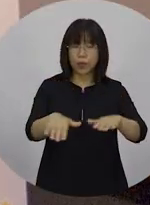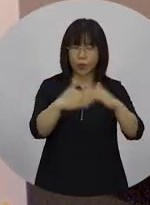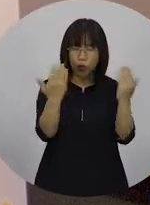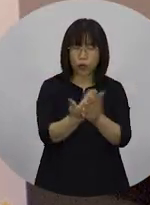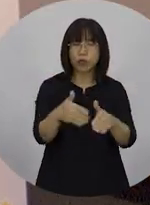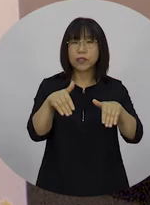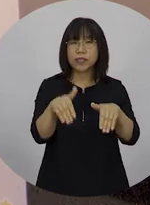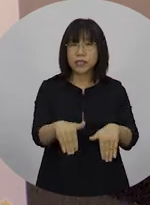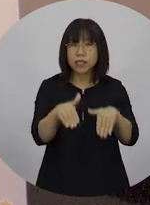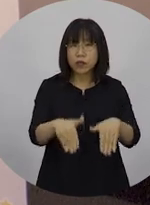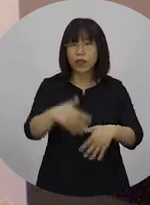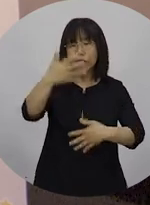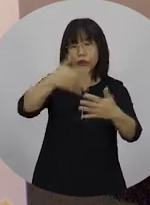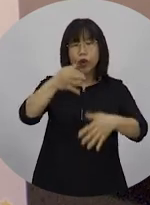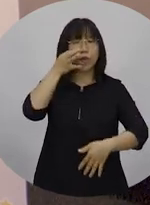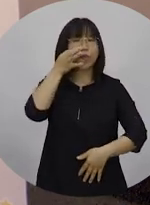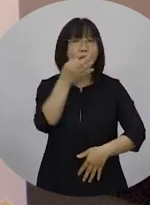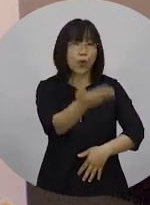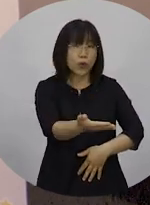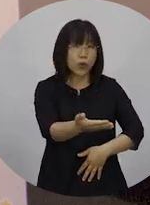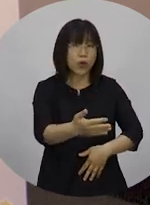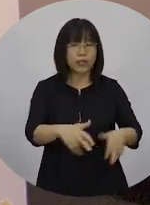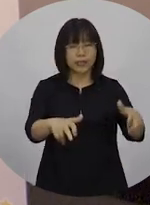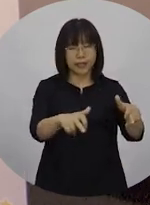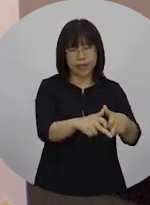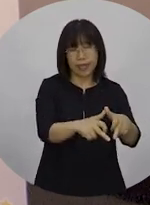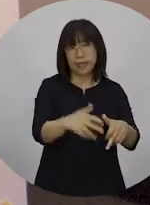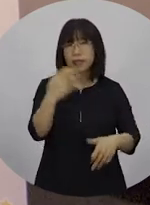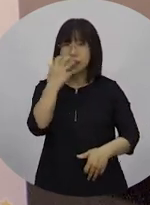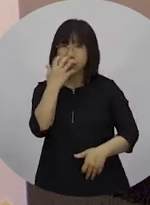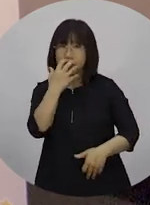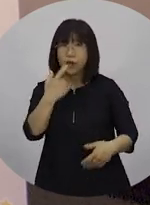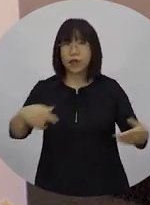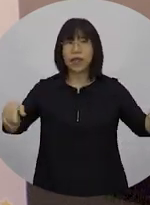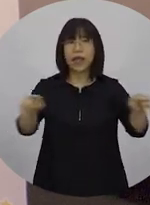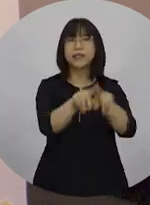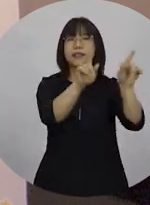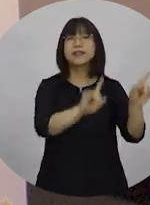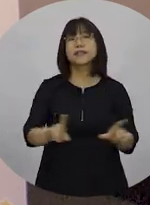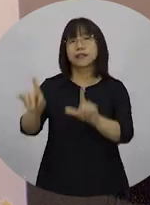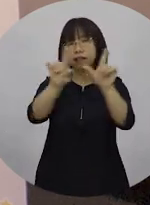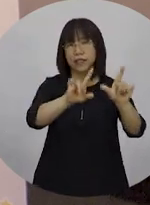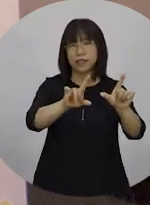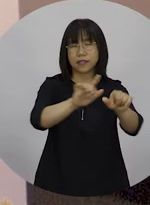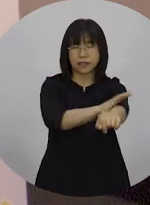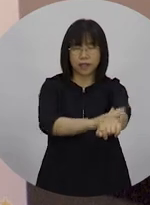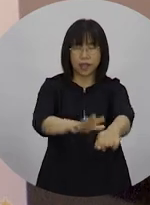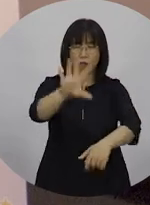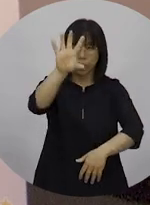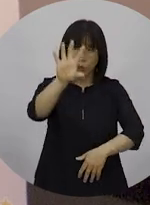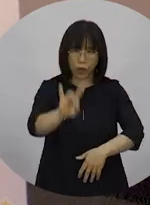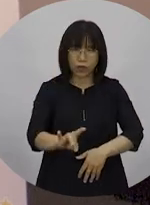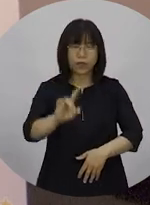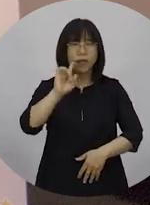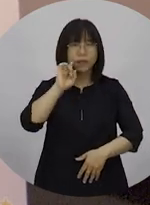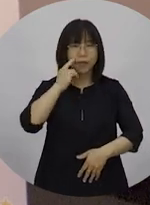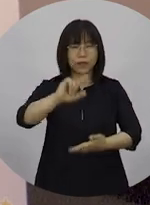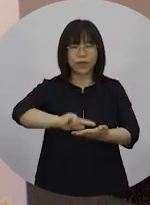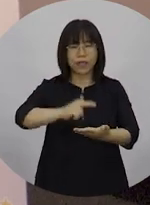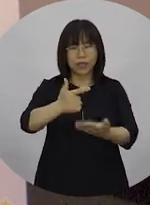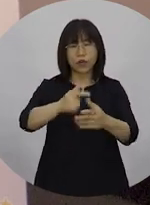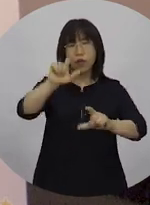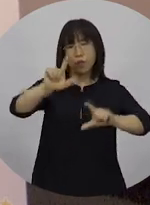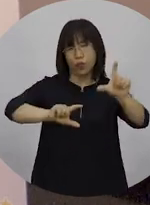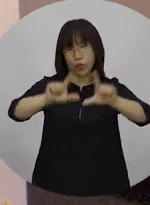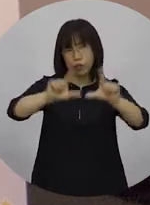일본 전 직원 대상 영화 성향으로 장애인과 개 이상인 함께 살아가는 조화로운 삶